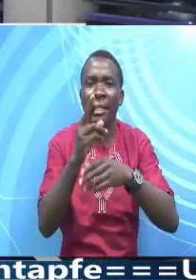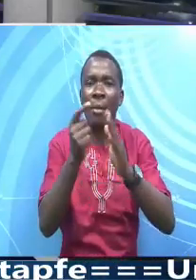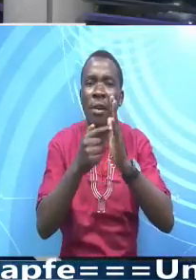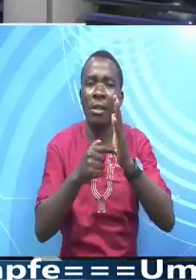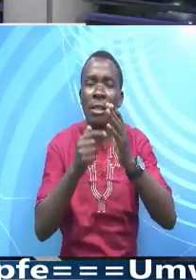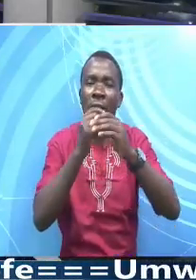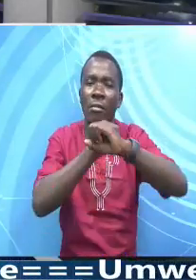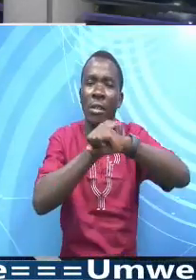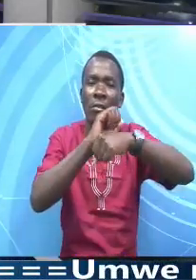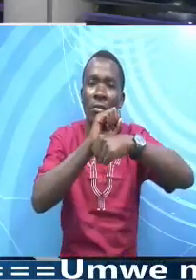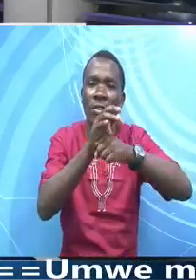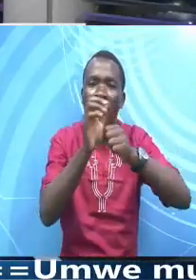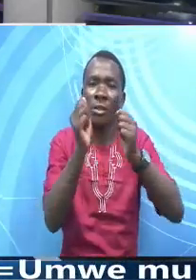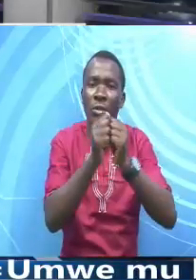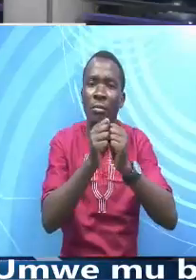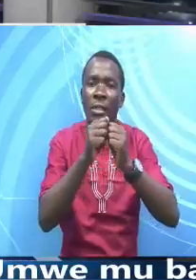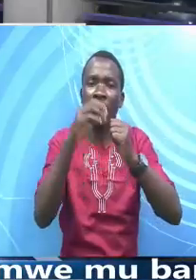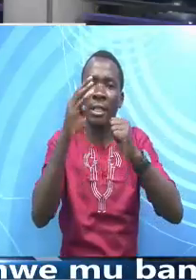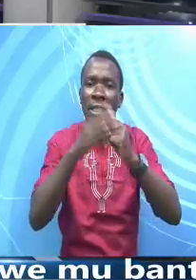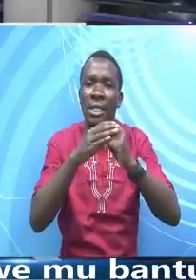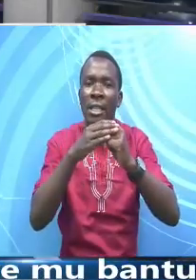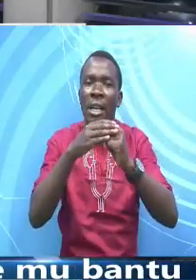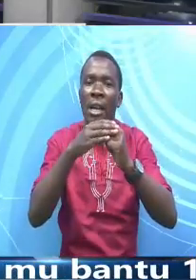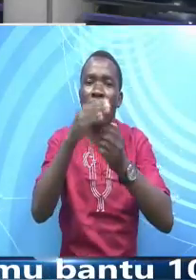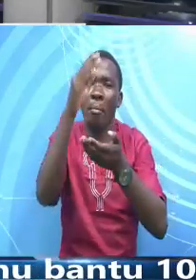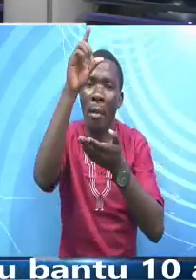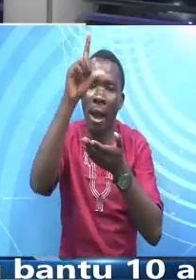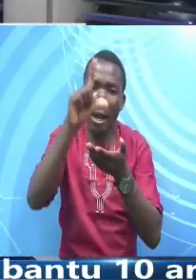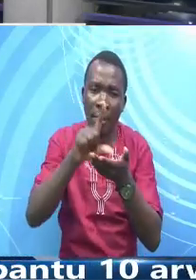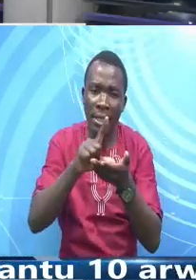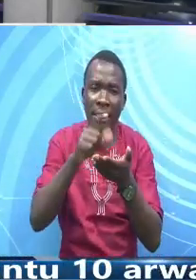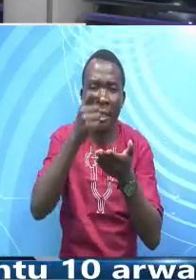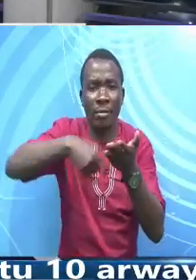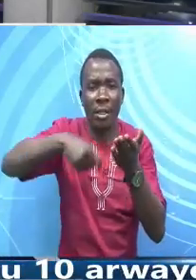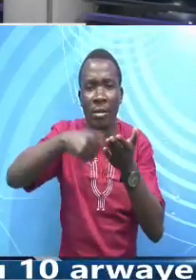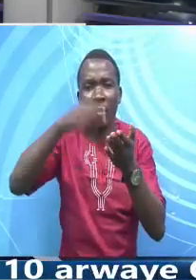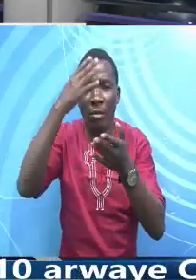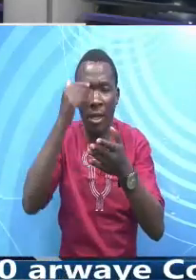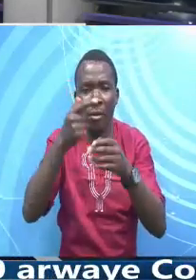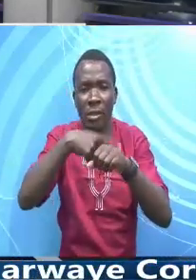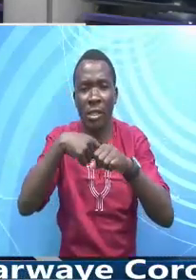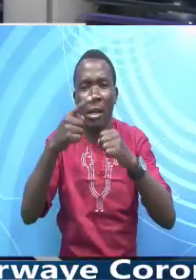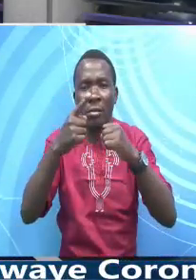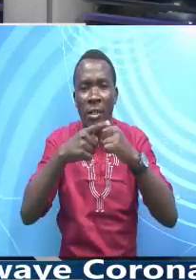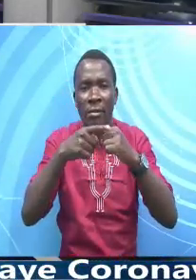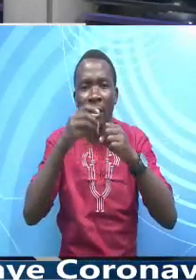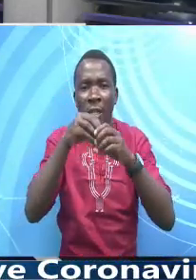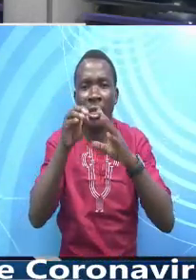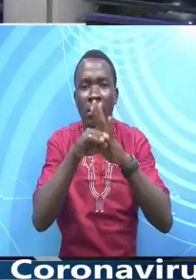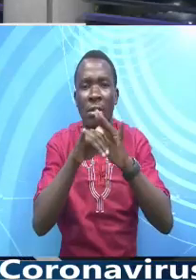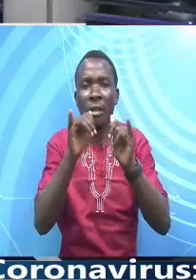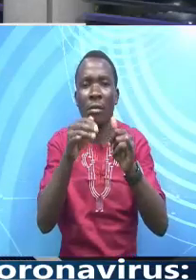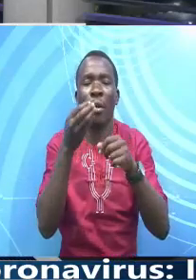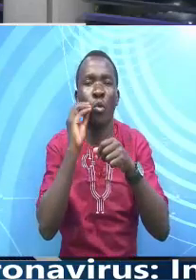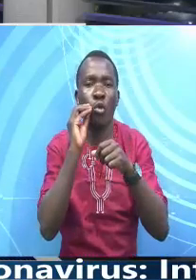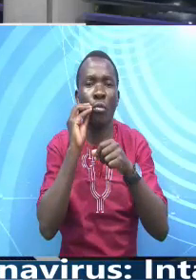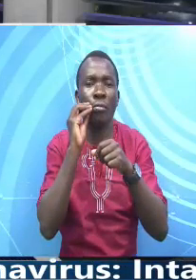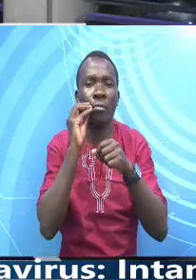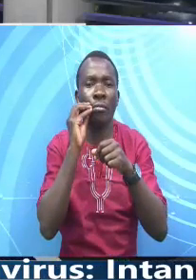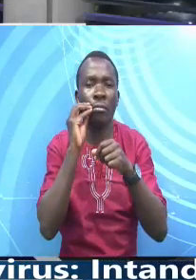COVID-19 bagabanyirizwa imisoro ngo ko saa 12 ari nk'aho nabo bari muri gahunda ya guma mu rugo. Ndahiro Valence Papi yaganiriye